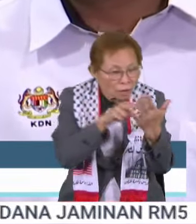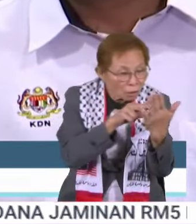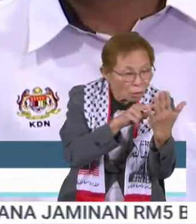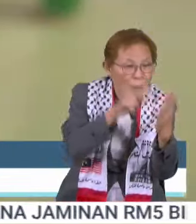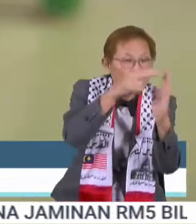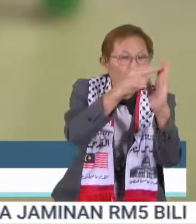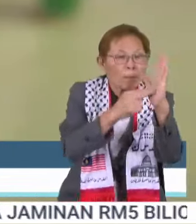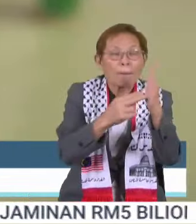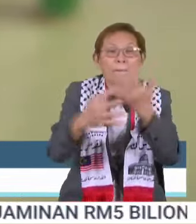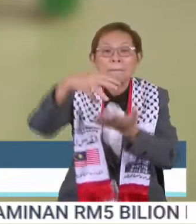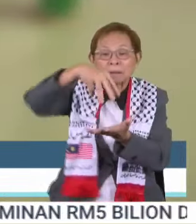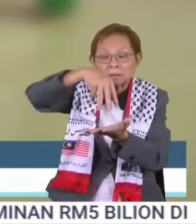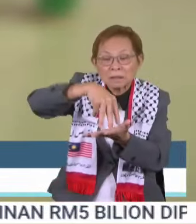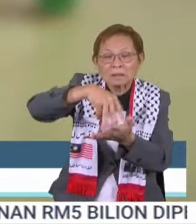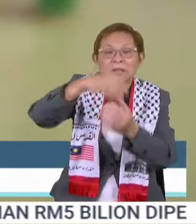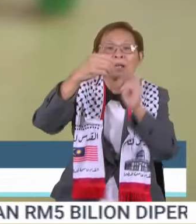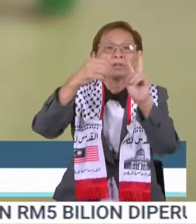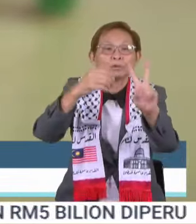tahun 2000.